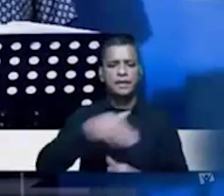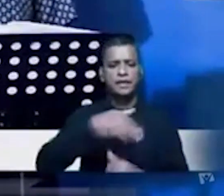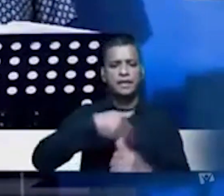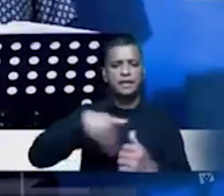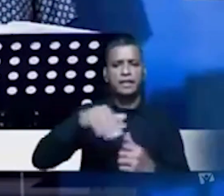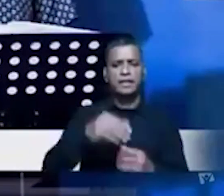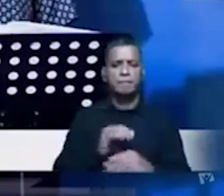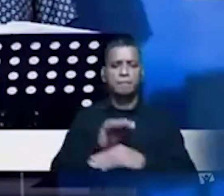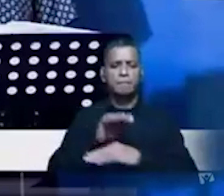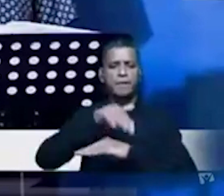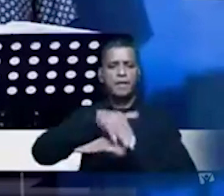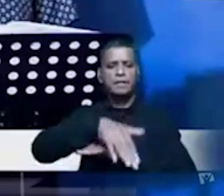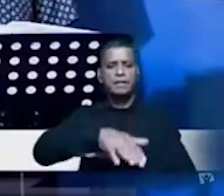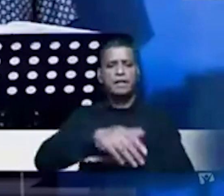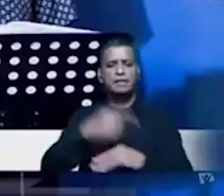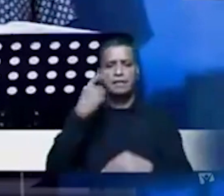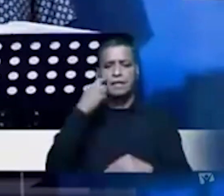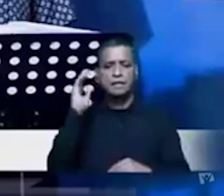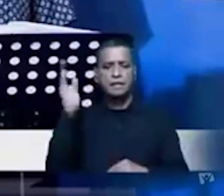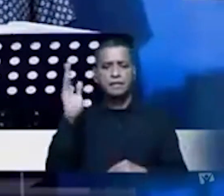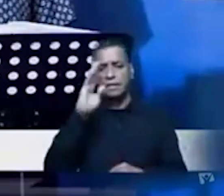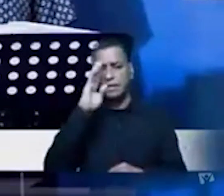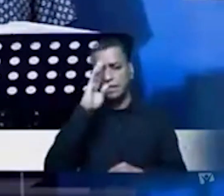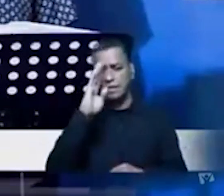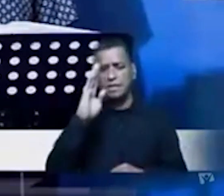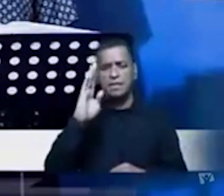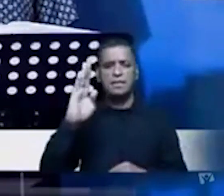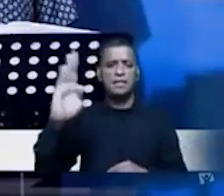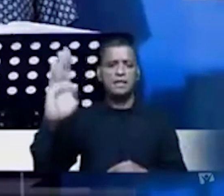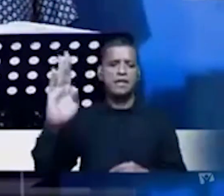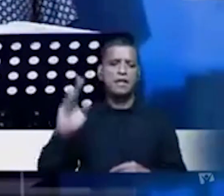Dikelilingi limpahnya saksi setia,